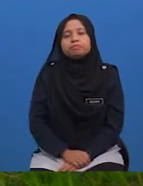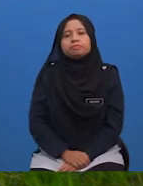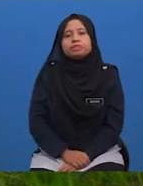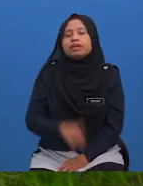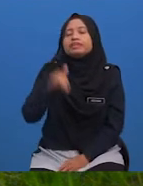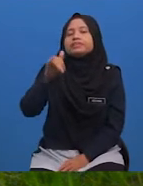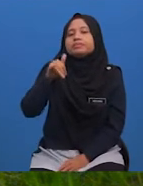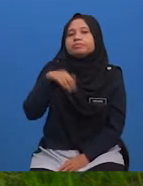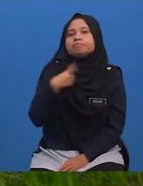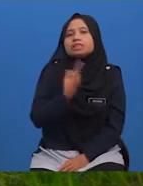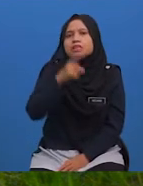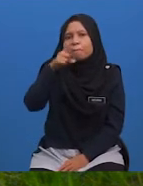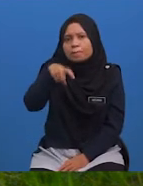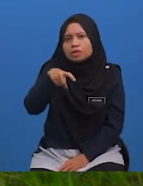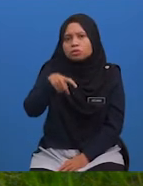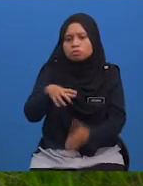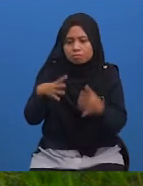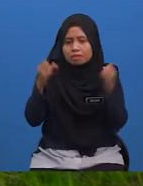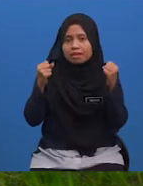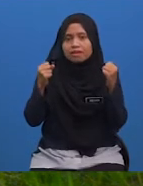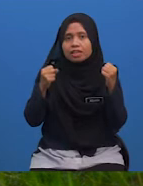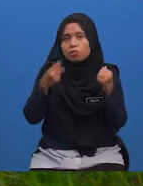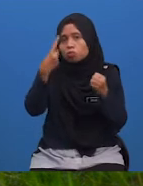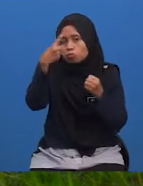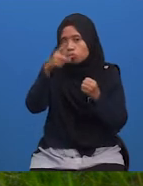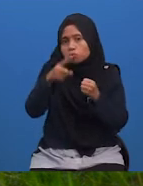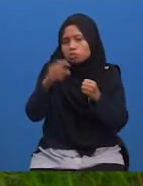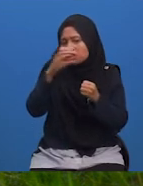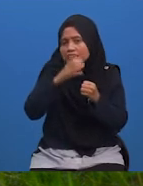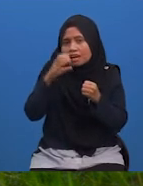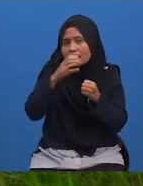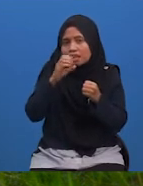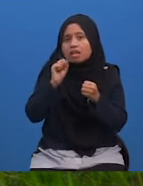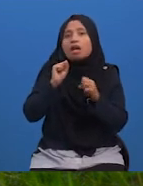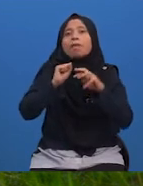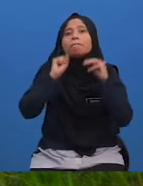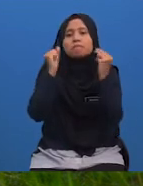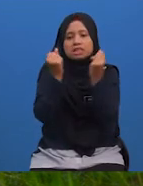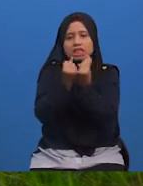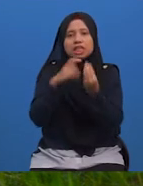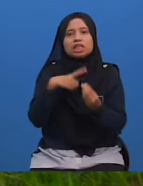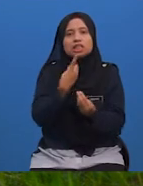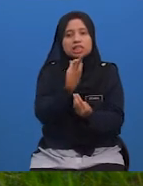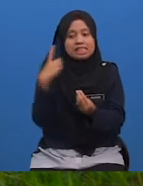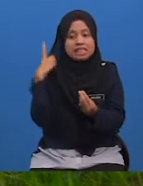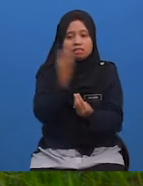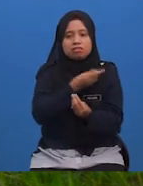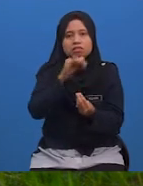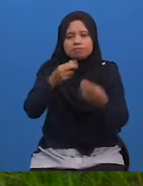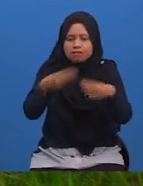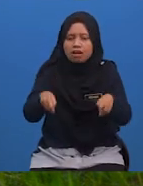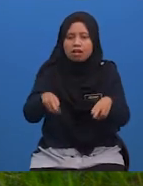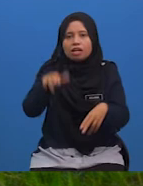Iya, kita patut memberanikan diri untuk mencari masyarakat kita yang hilang.